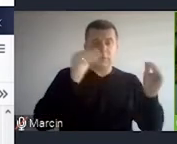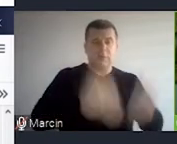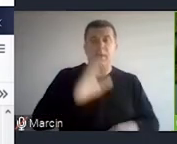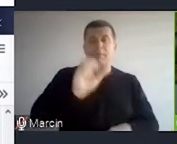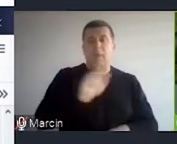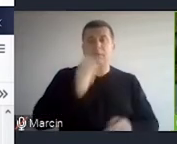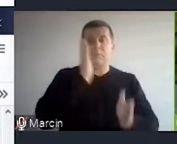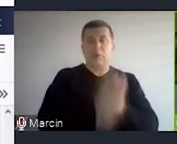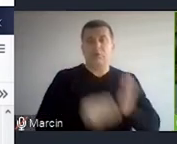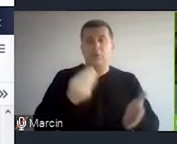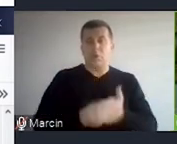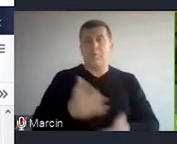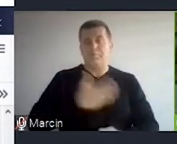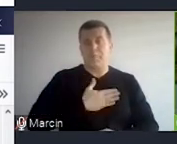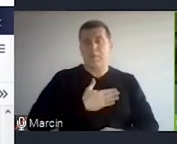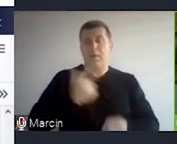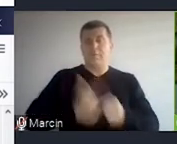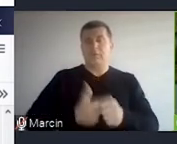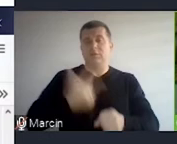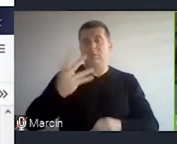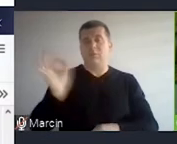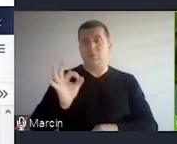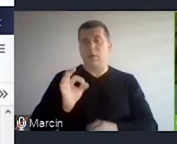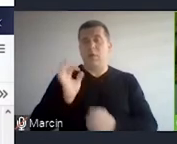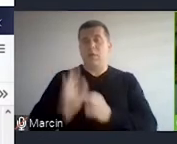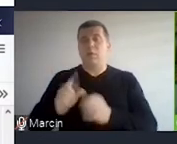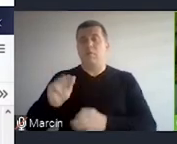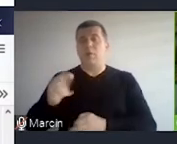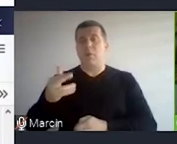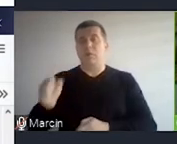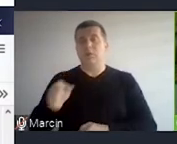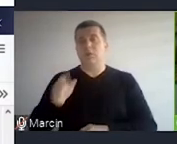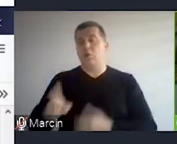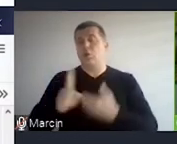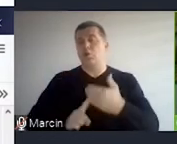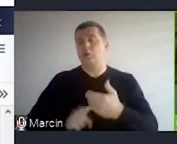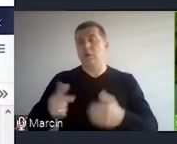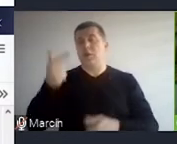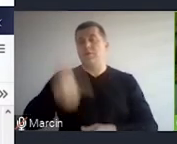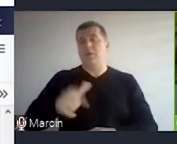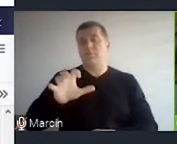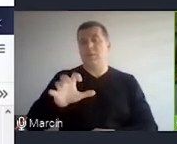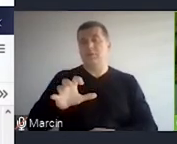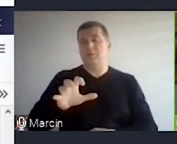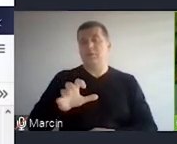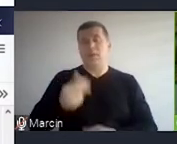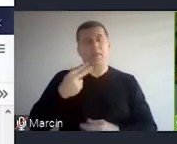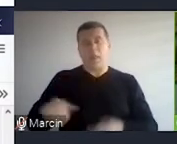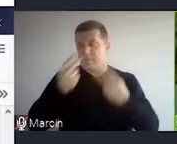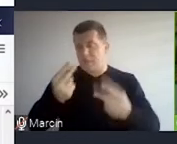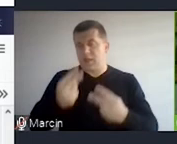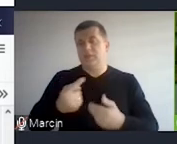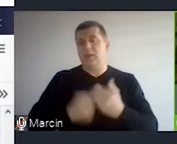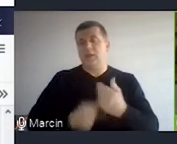bezpośrednich i macie 25% proporcję, to rozliczacie 2,5 tysiąca, nieważne ile wydaliście